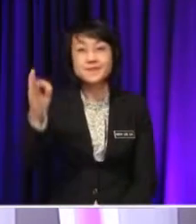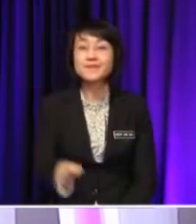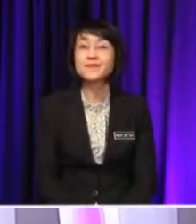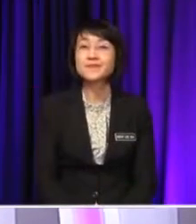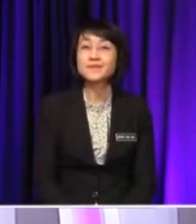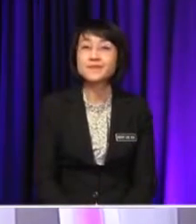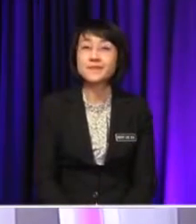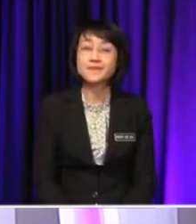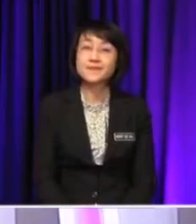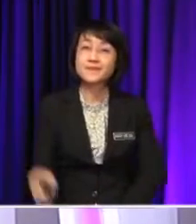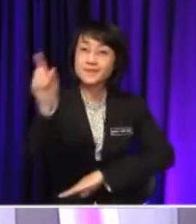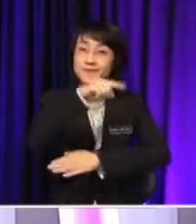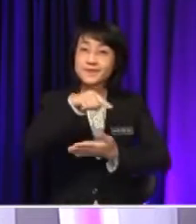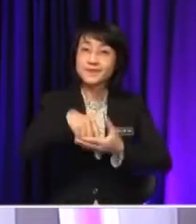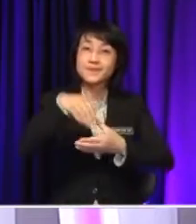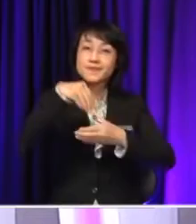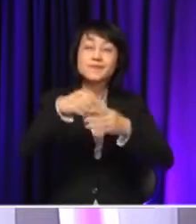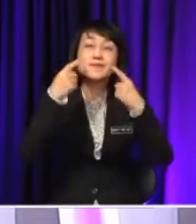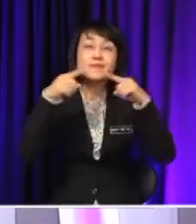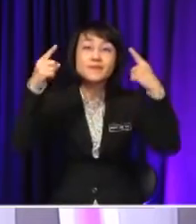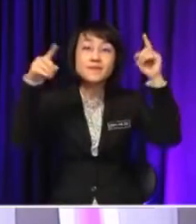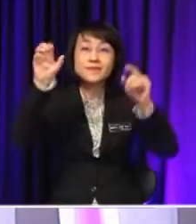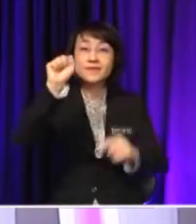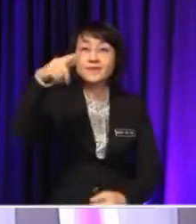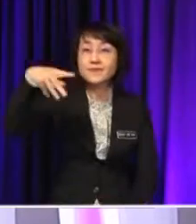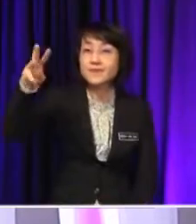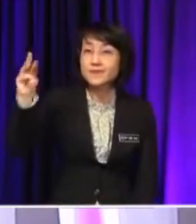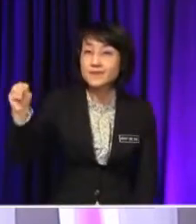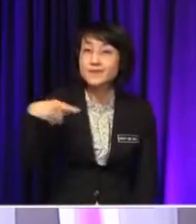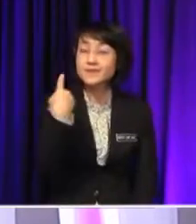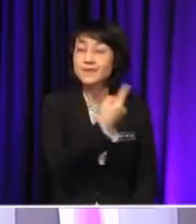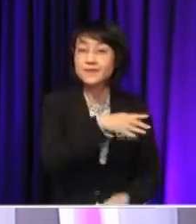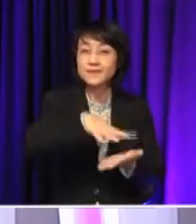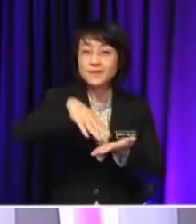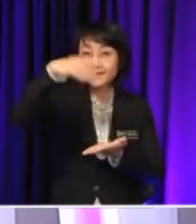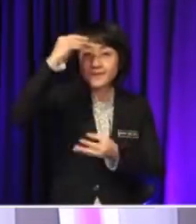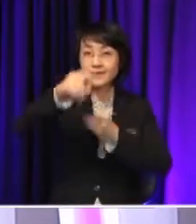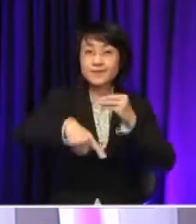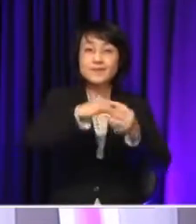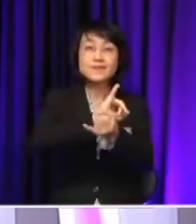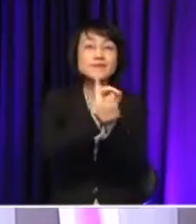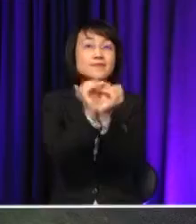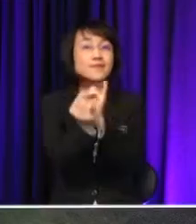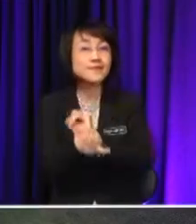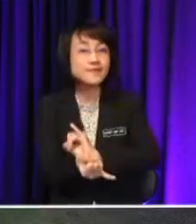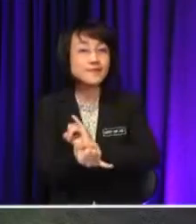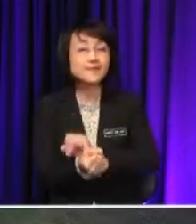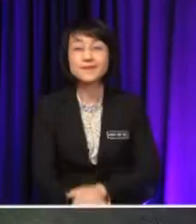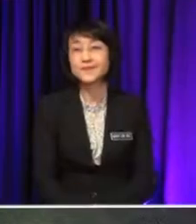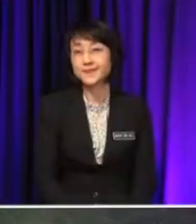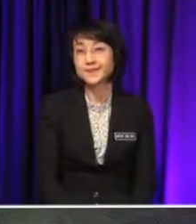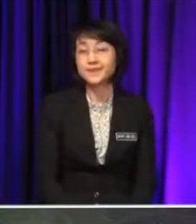hari ini dalam sukses SPM 2022 kita belajar tentang iklim pada hari ini baik dengan